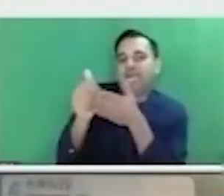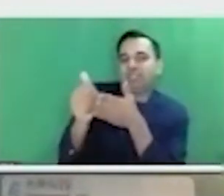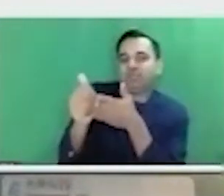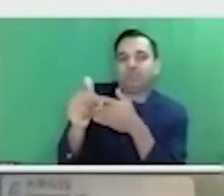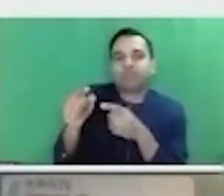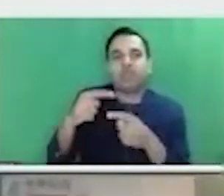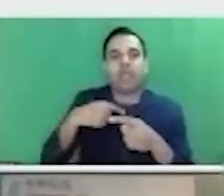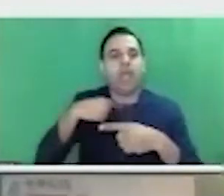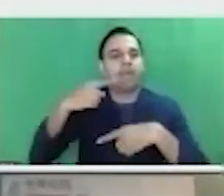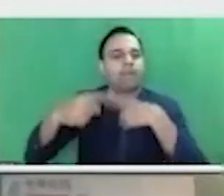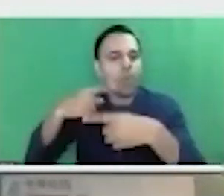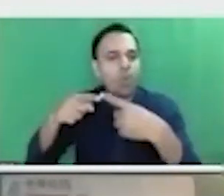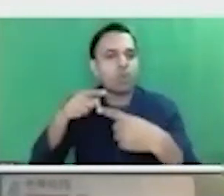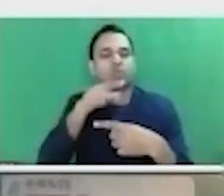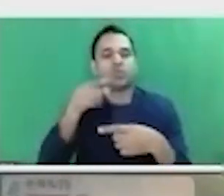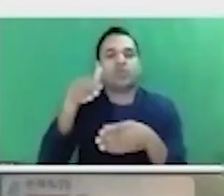هو المفهوم،